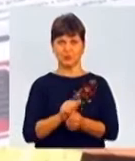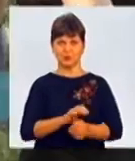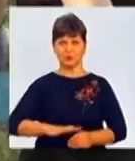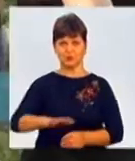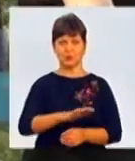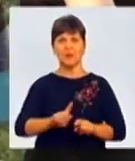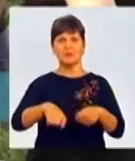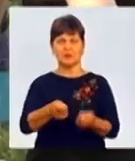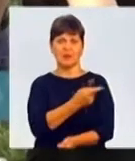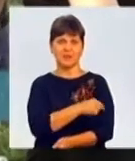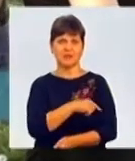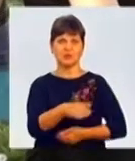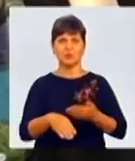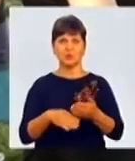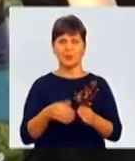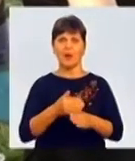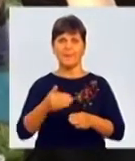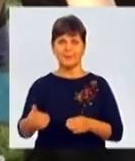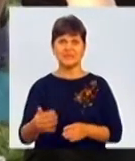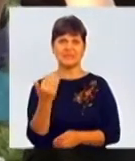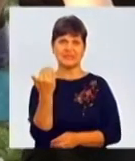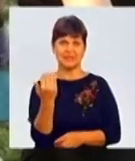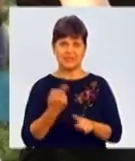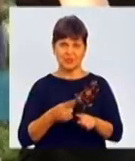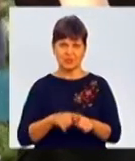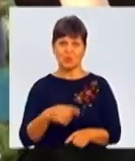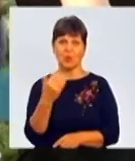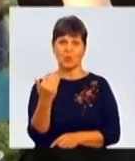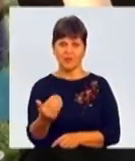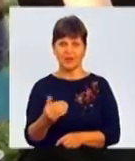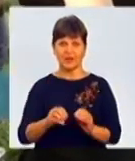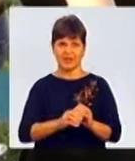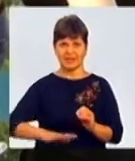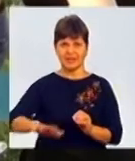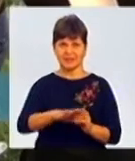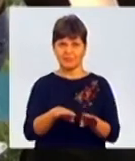допомогу. Після цього ви ложите її на землю, якби на рівну